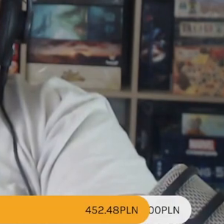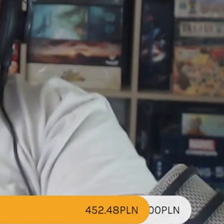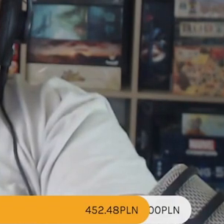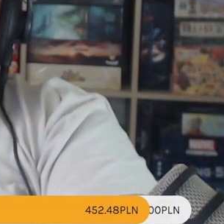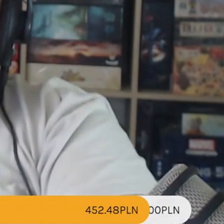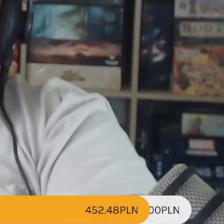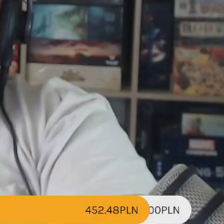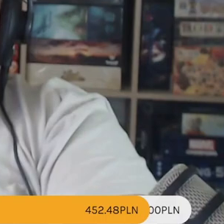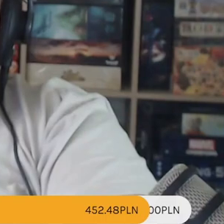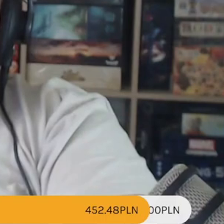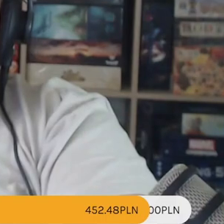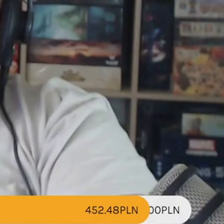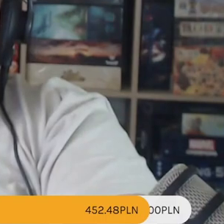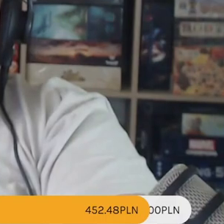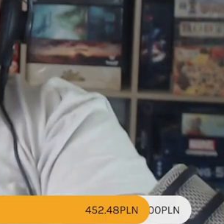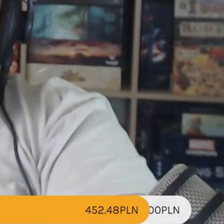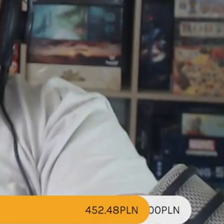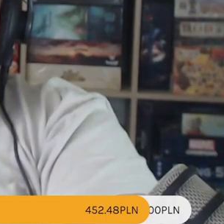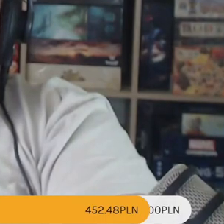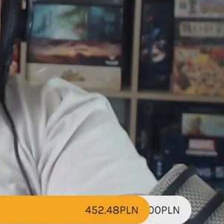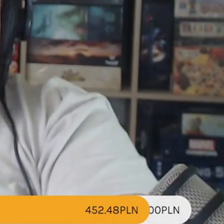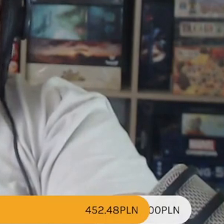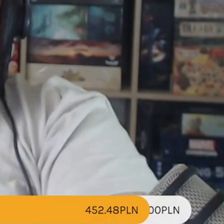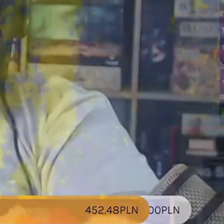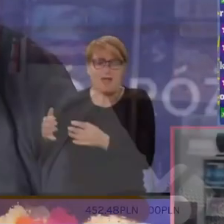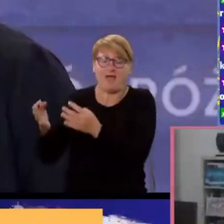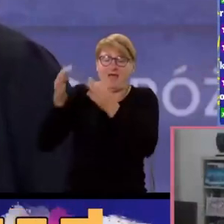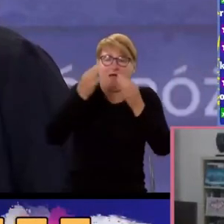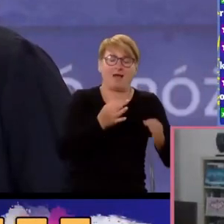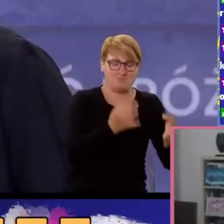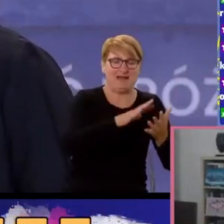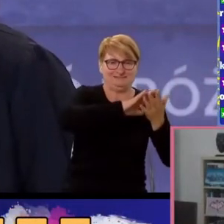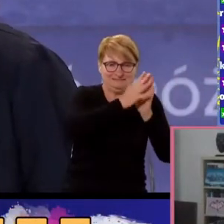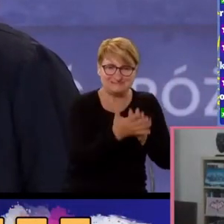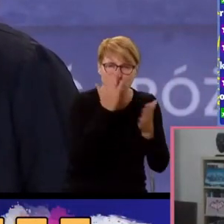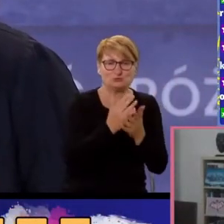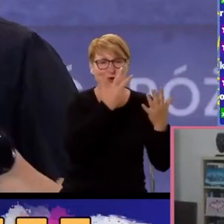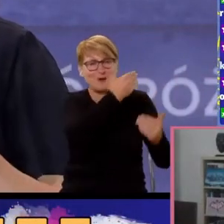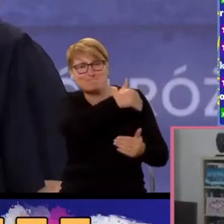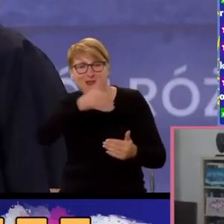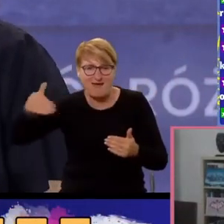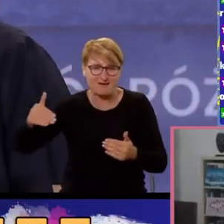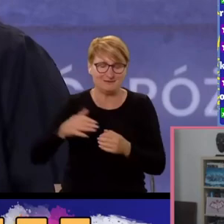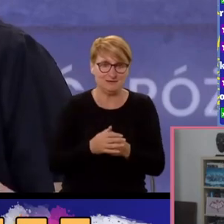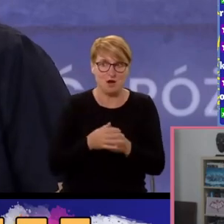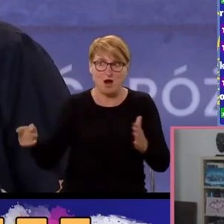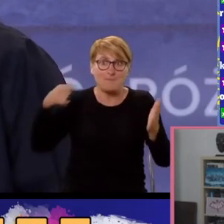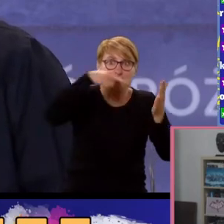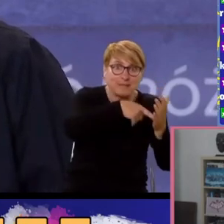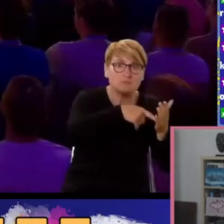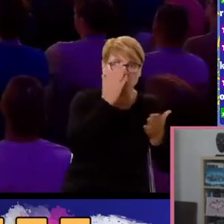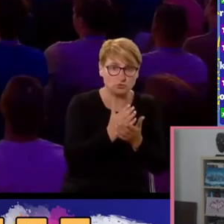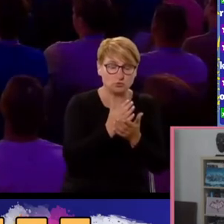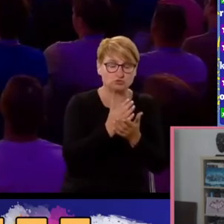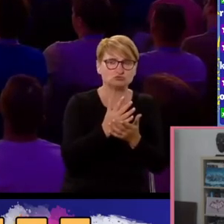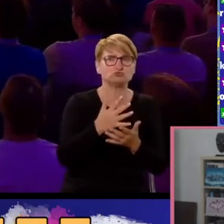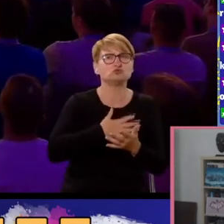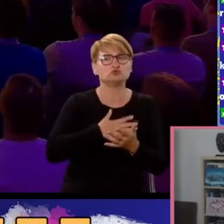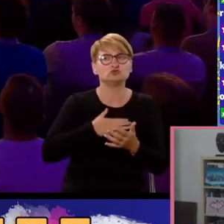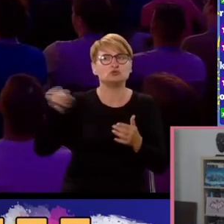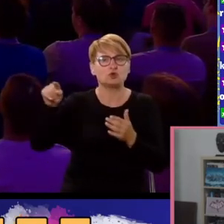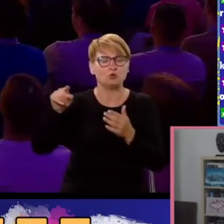sapiens, od kiedy ten gatunek powstał, najpierw w małych grupach, a dzisiaj już populacja Ziemi liczy ponad 8 miliardów, czyli do tego punktu żyło mniej więcej, jak policzyli